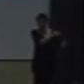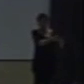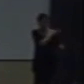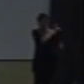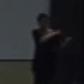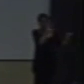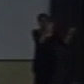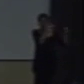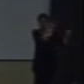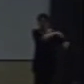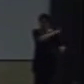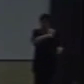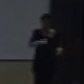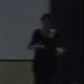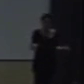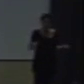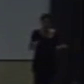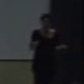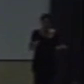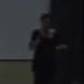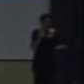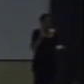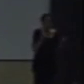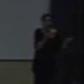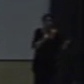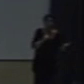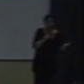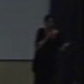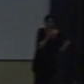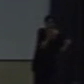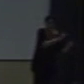de la informació és diferent en segons el cas.